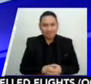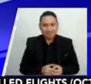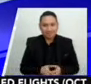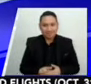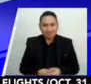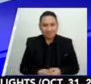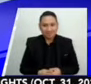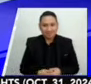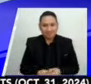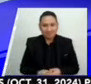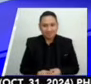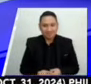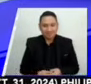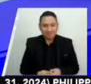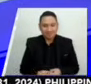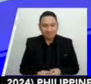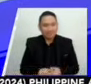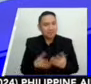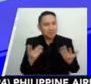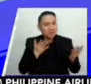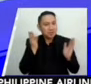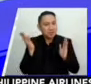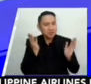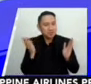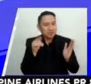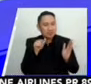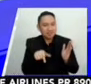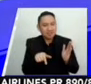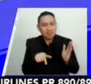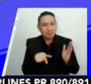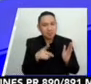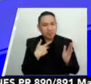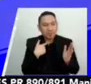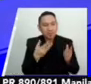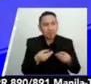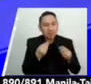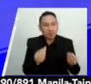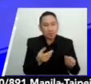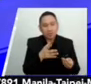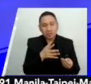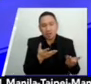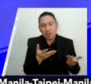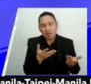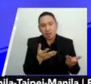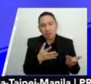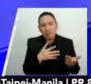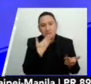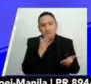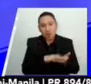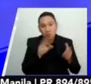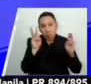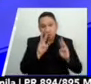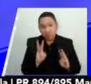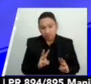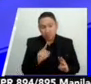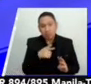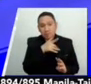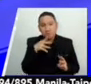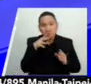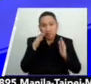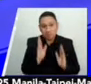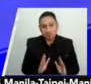perwisyong hatid ng masamang panahon sa mga magsasakang taga Occidental Mindoro may unang balita live si m